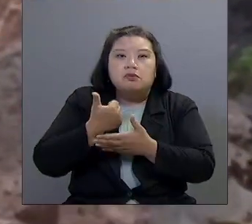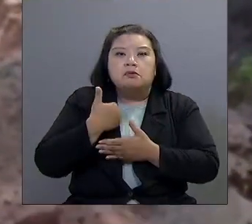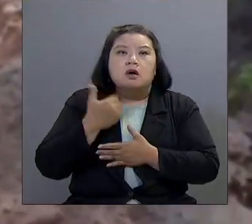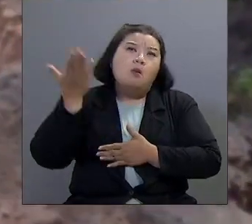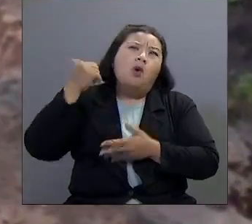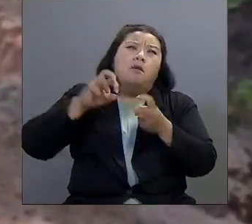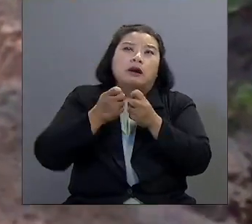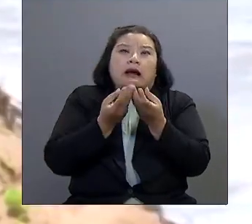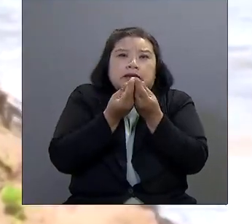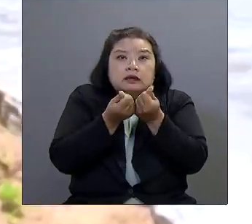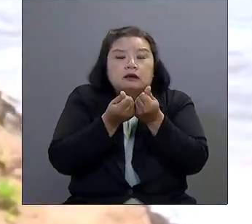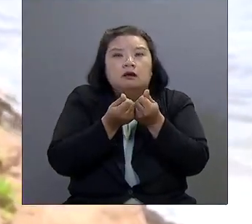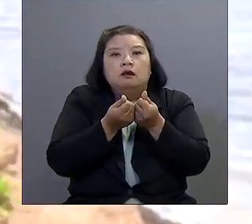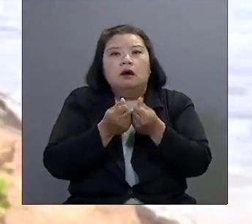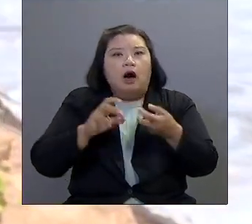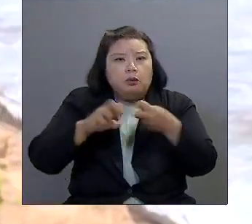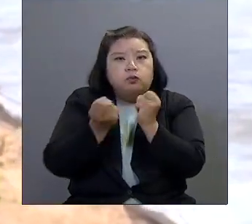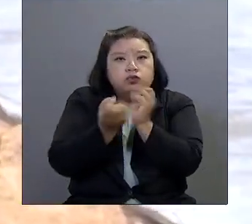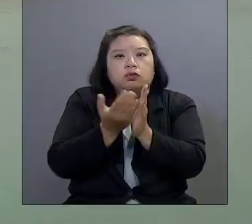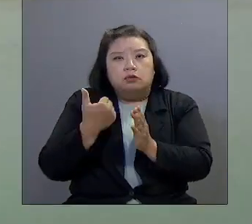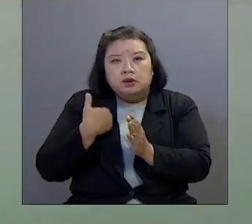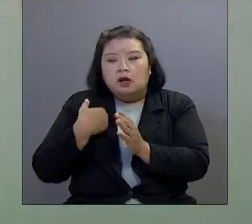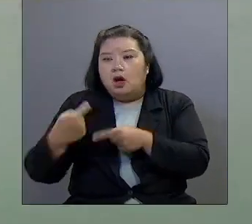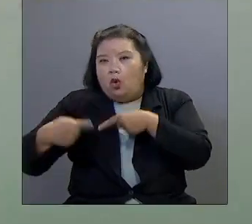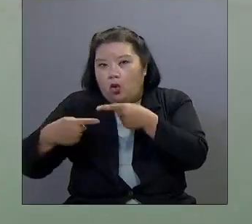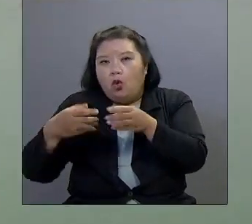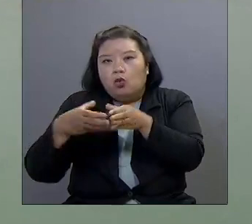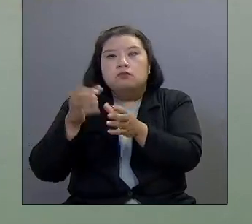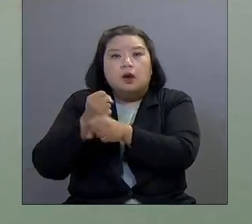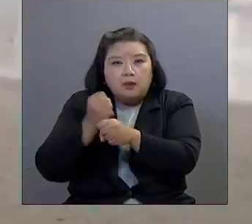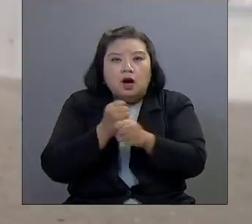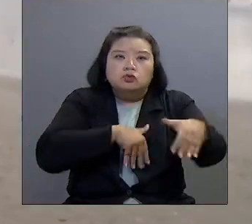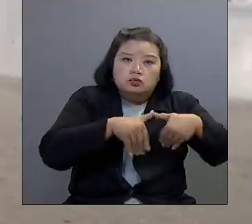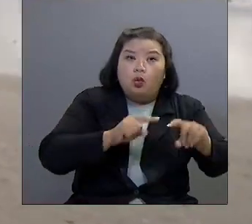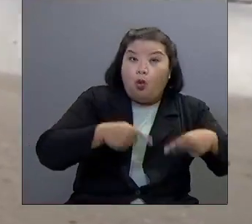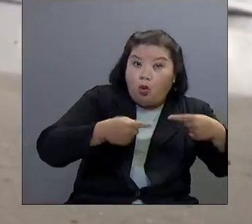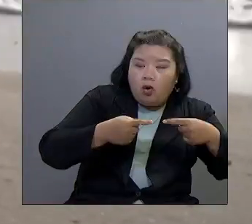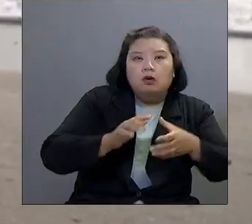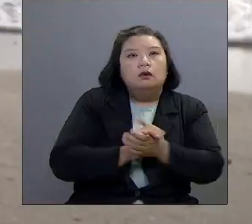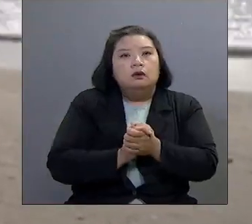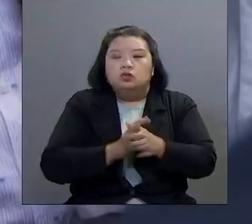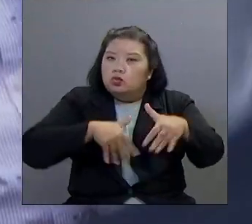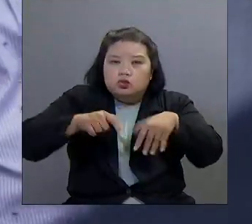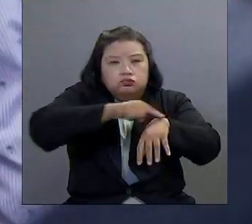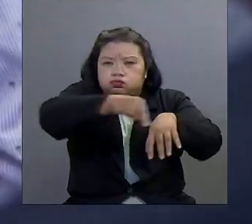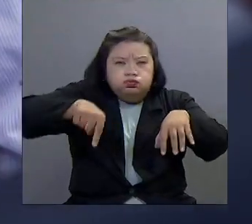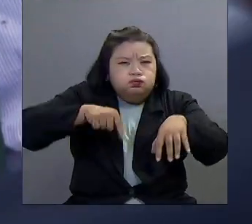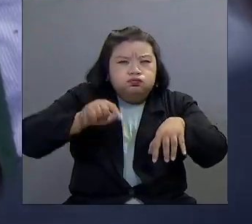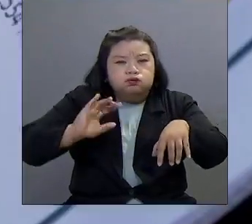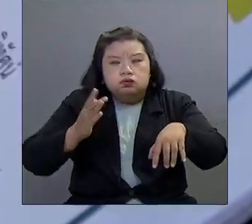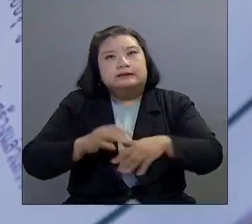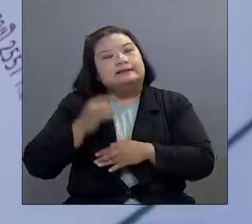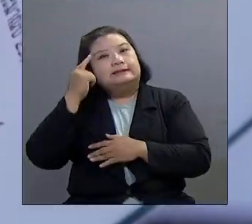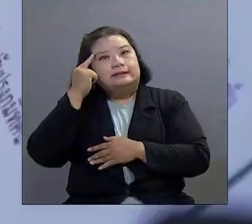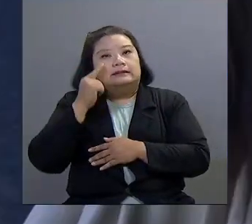ก็ส่งพลกระทบในอด้านนึ ไมวาจะเป็นควขัดแ้ง้าว่าหนวยงานก็ดี ประชาชนก็ดีในพ้นที่สิ่เหล่านี้มันยังข